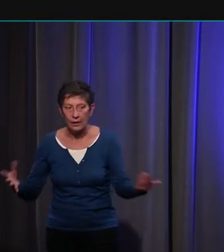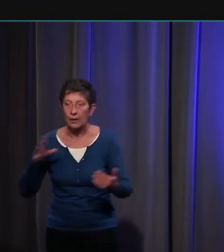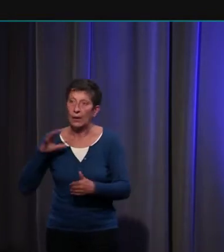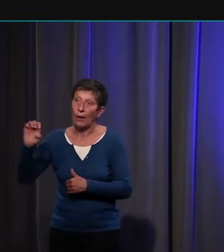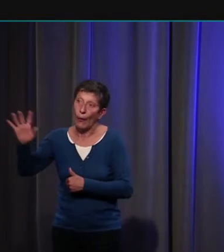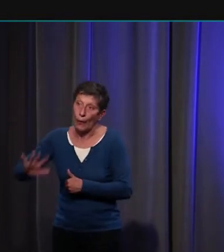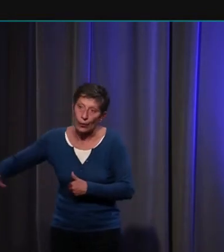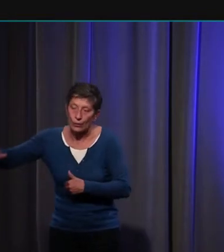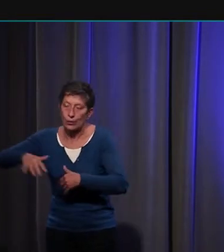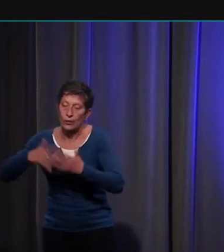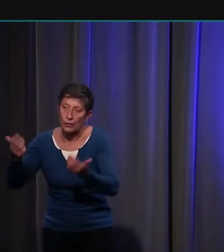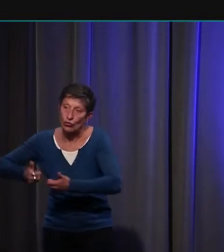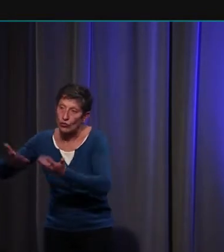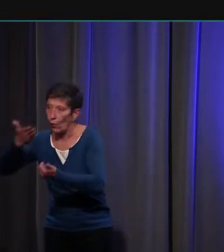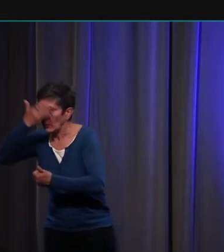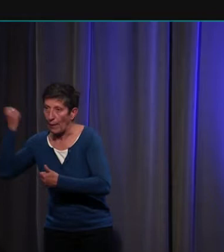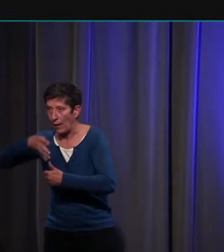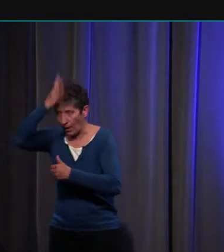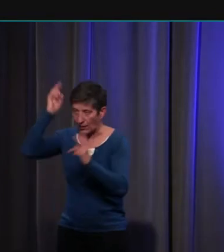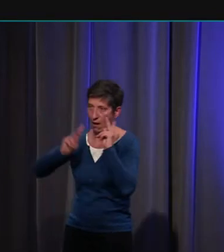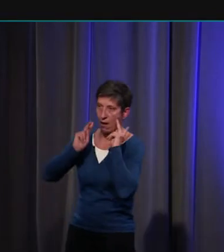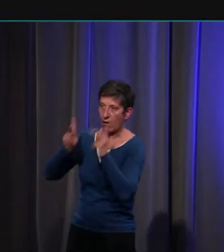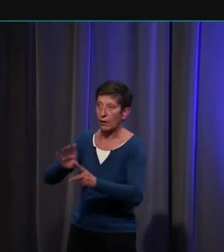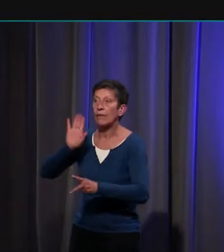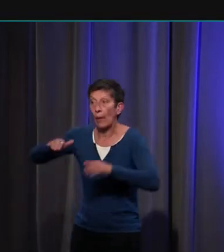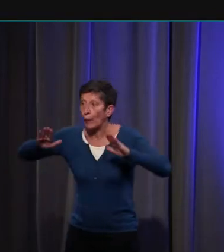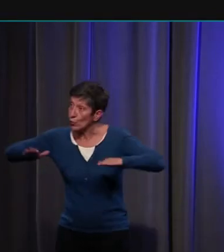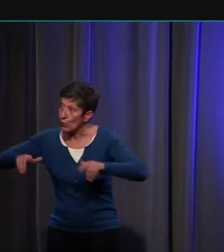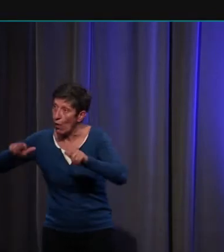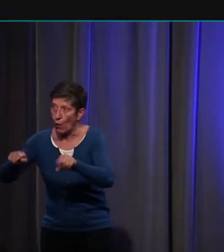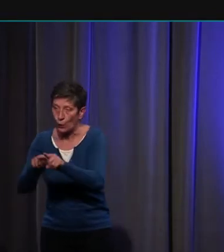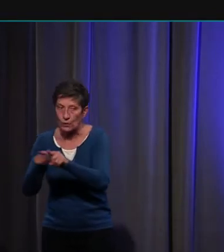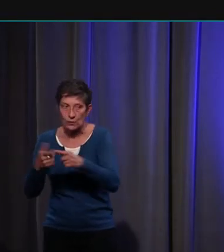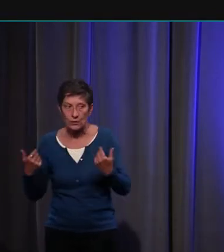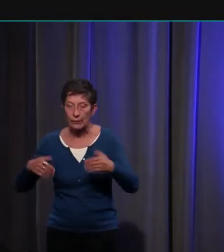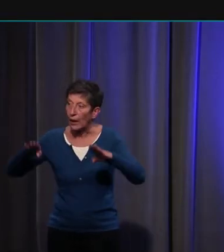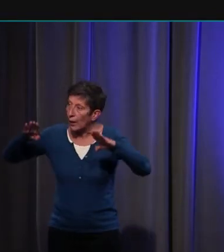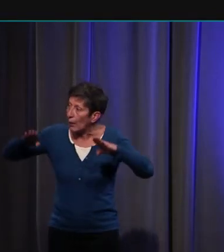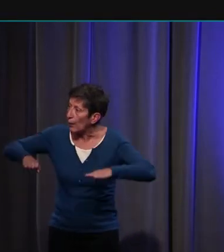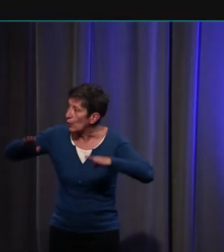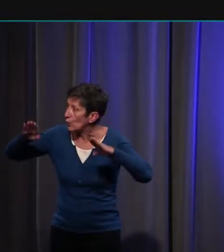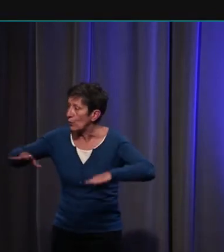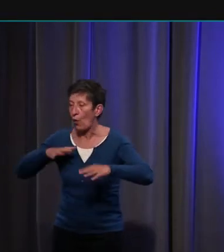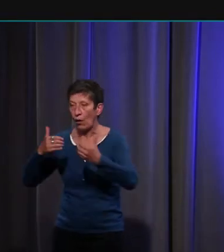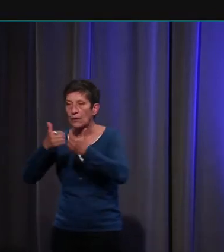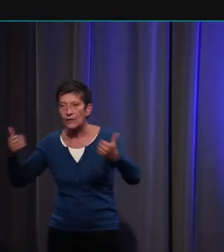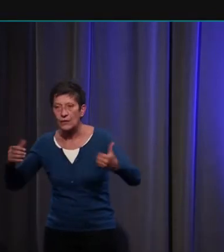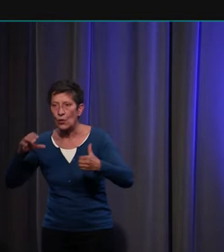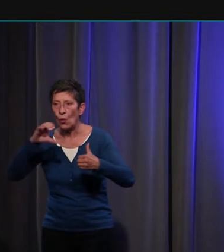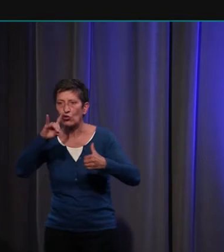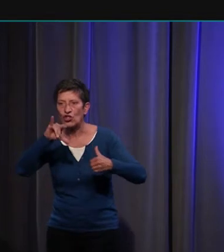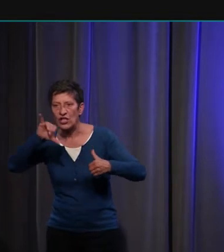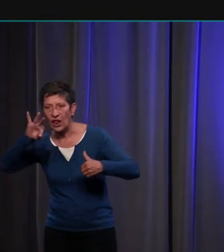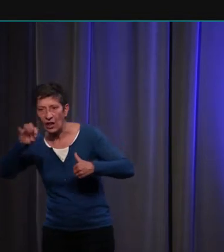connaît pas les chiffres les latins arrivé ensuite il ya des musulmans mais les musulmans il ya leur grande division sheet sunnite est très souvent